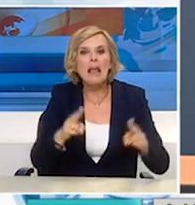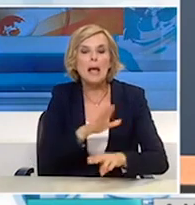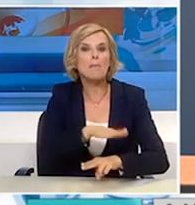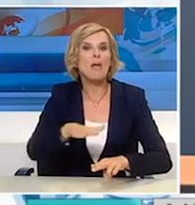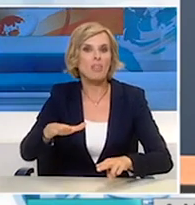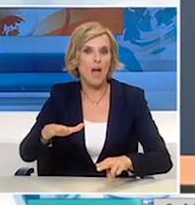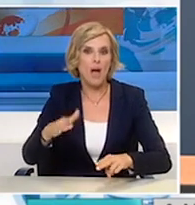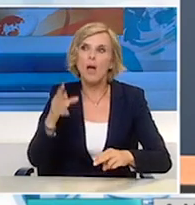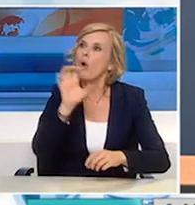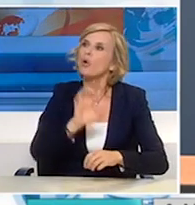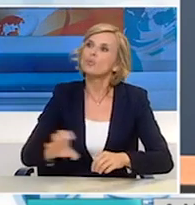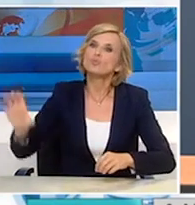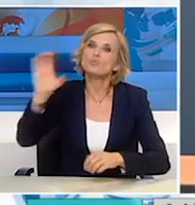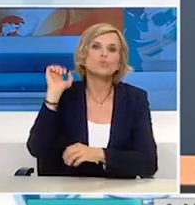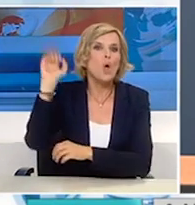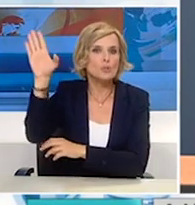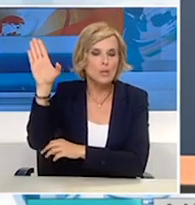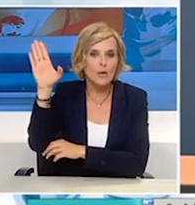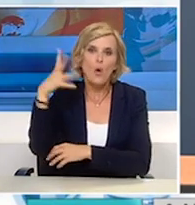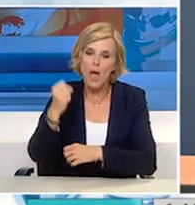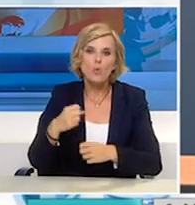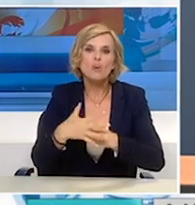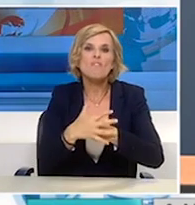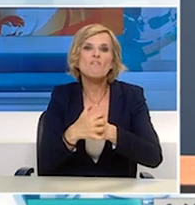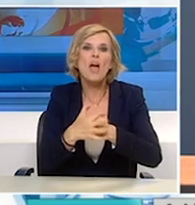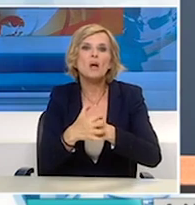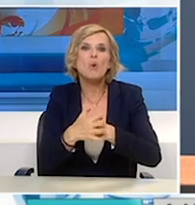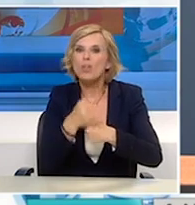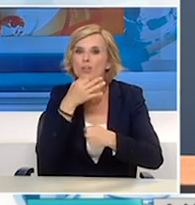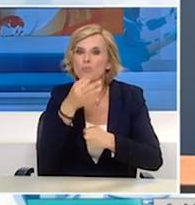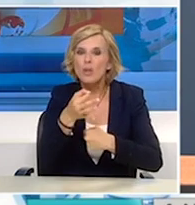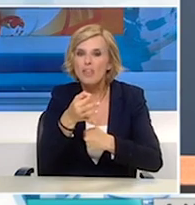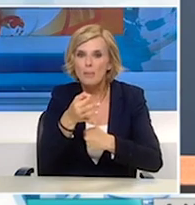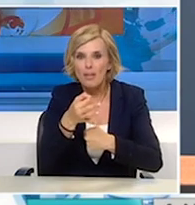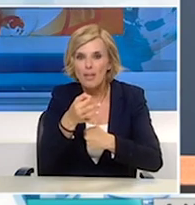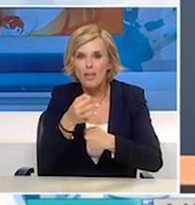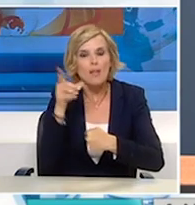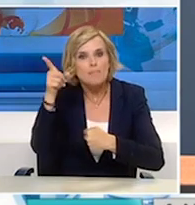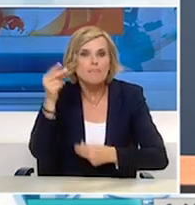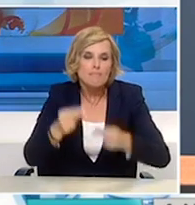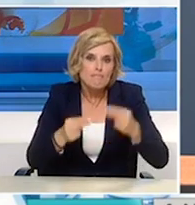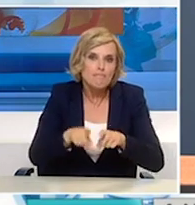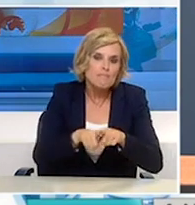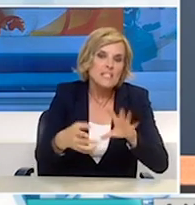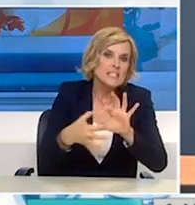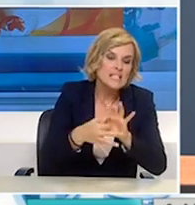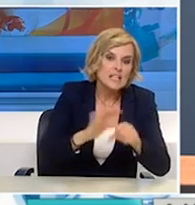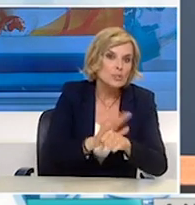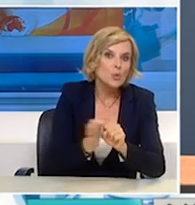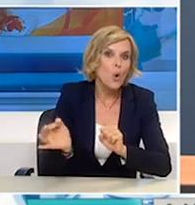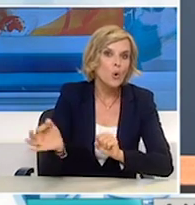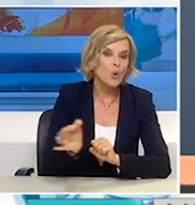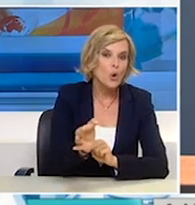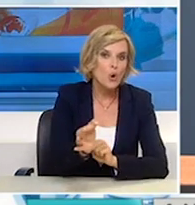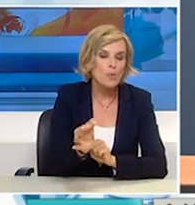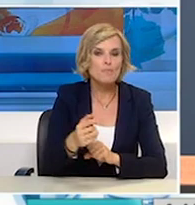νόσου, τα οποία εμφανίζουν το πολύ σπάνιο παιδιατρικό πολυσυστηματικό φλεγμονώδες σύνδρομο. Έχουμε μιλήσει γι' αυτό. Άρα, το συμπέρασμα